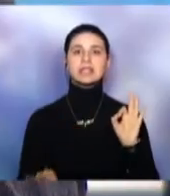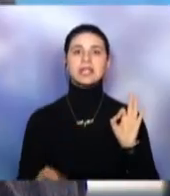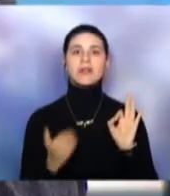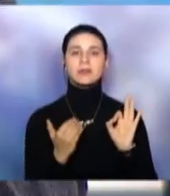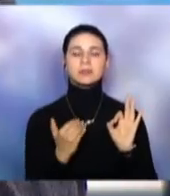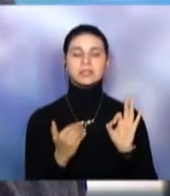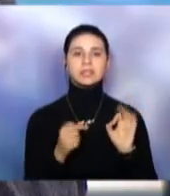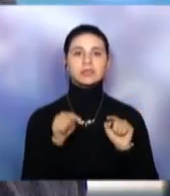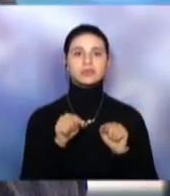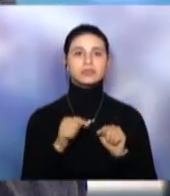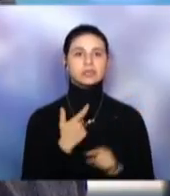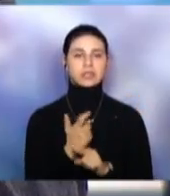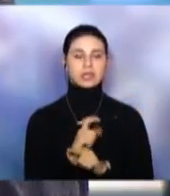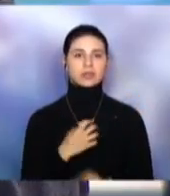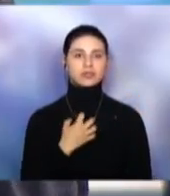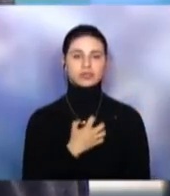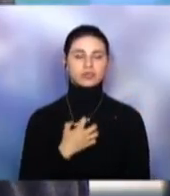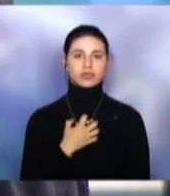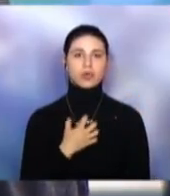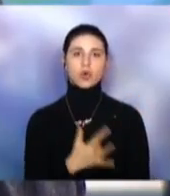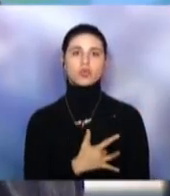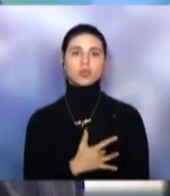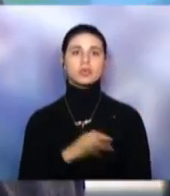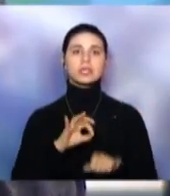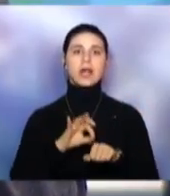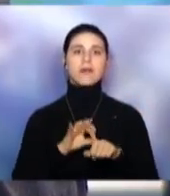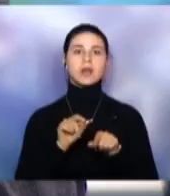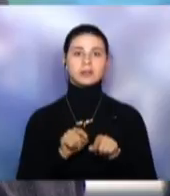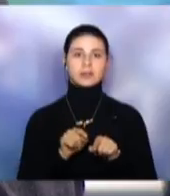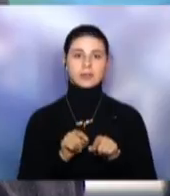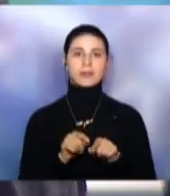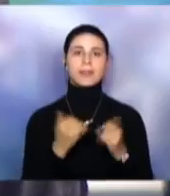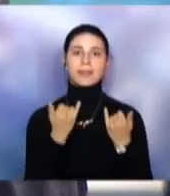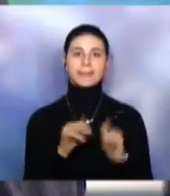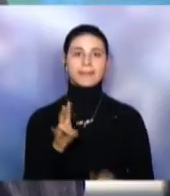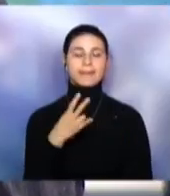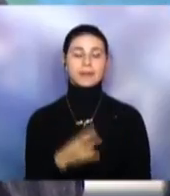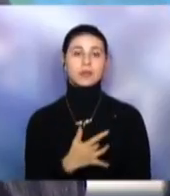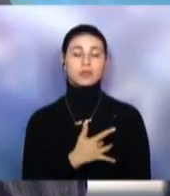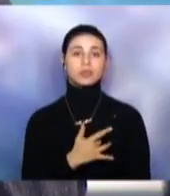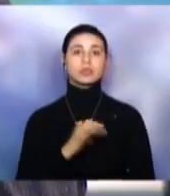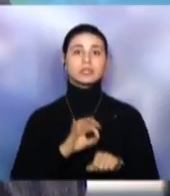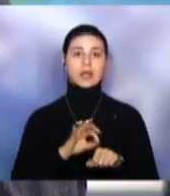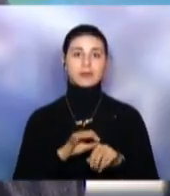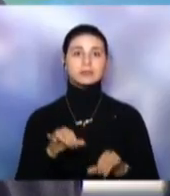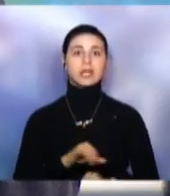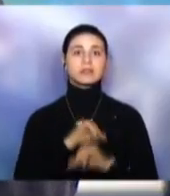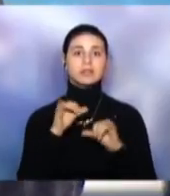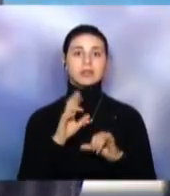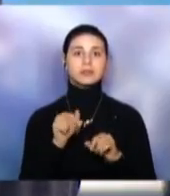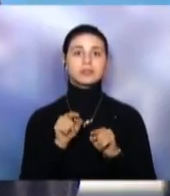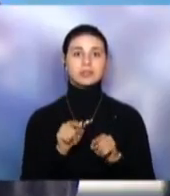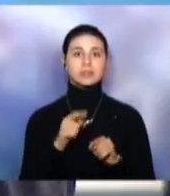მიკროფლორის როლი, სხვათა შორის გულ-სისხლძარღვთა დაავადებამდენადაც გასაკვირია, რომ გულ-სისხლძარღვთა დაავადებების განვითარებაში და ის კი